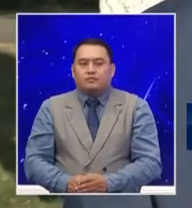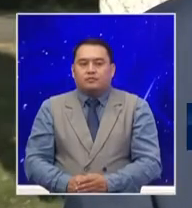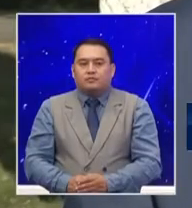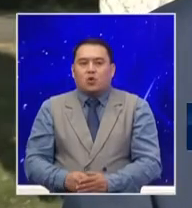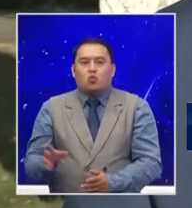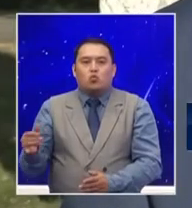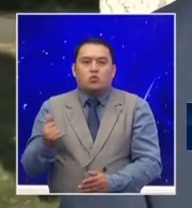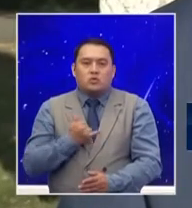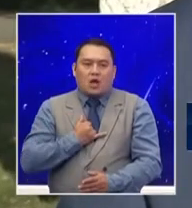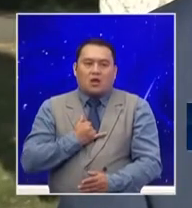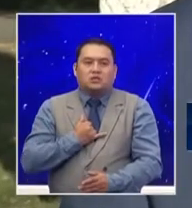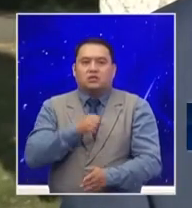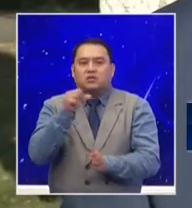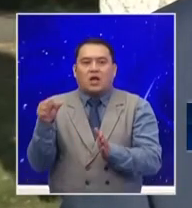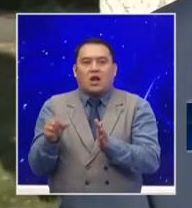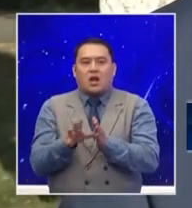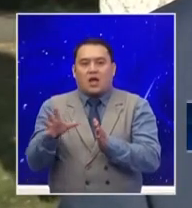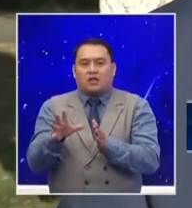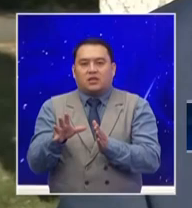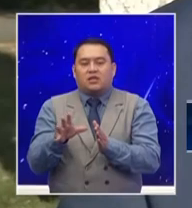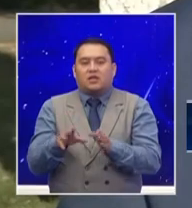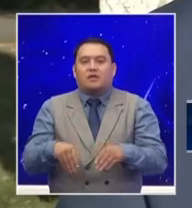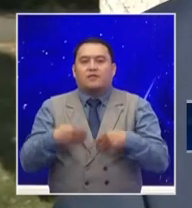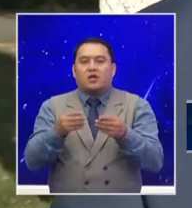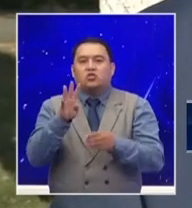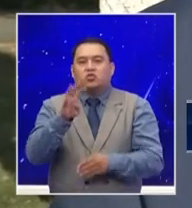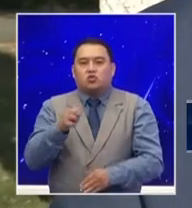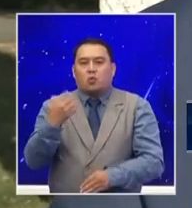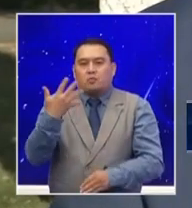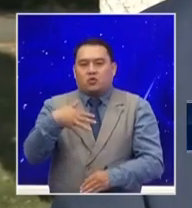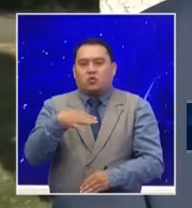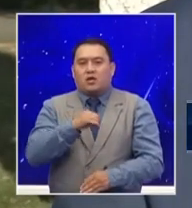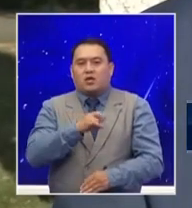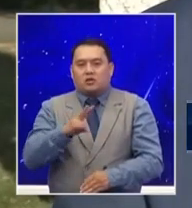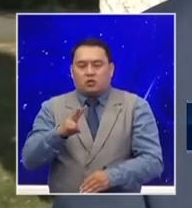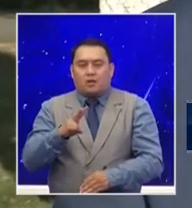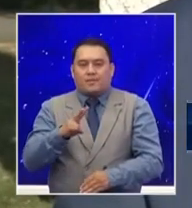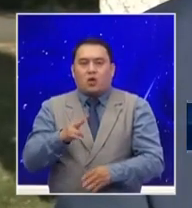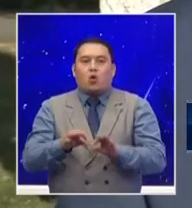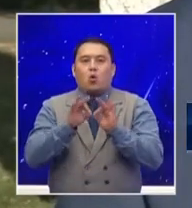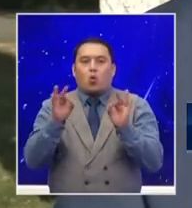В общем, суммарная выработка электростанций составляет более 450 мегаватт электроэнергии. Их